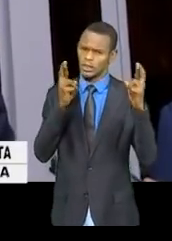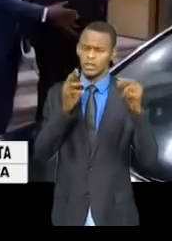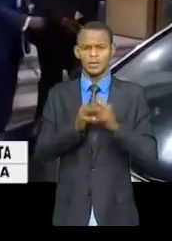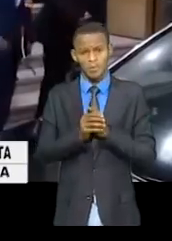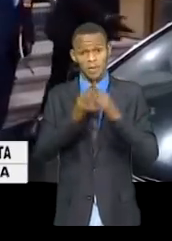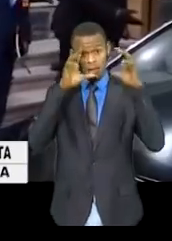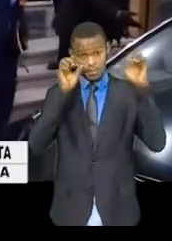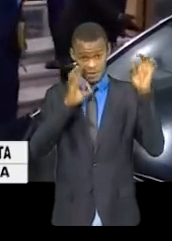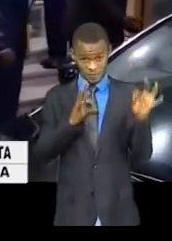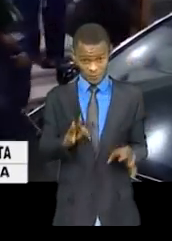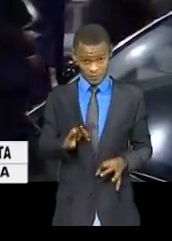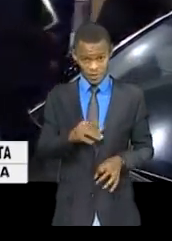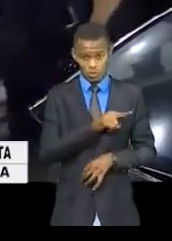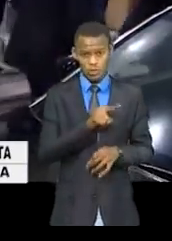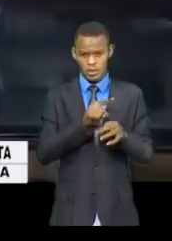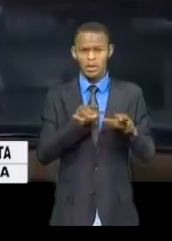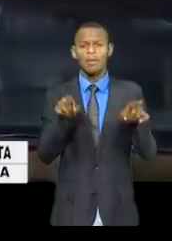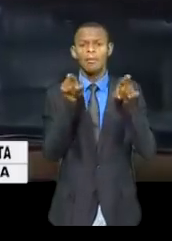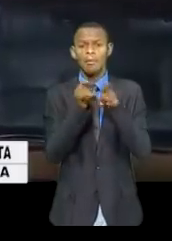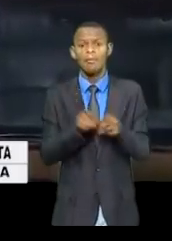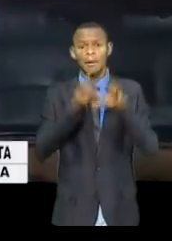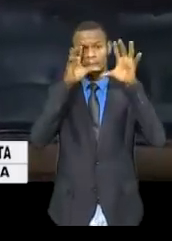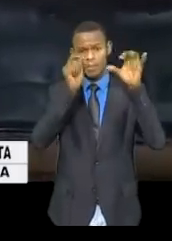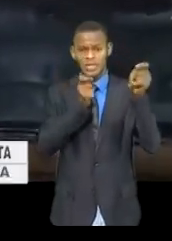de l'Union africaine a encouragé les efforts des autorités